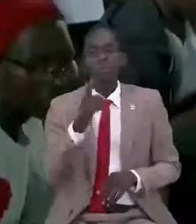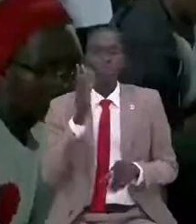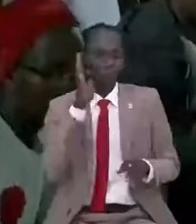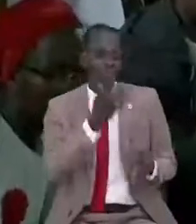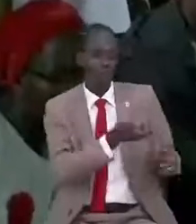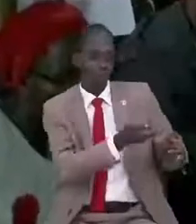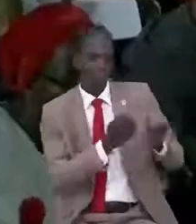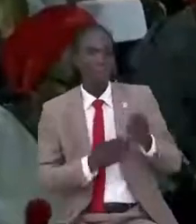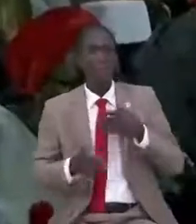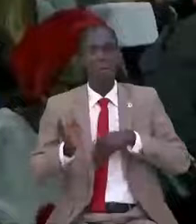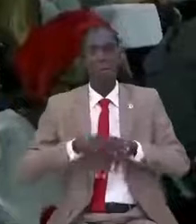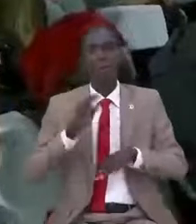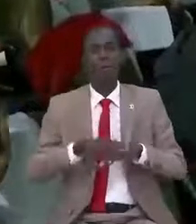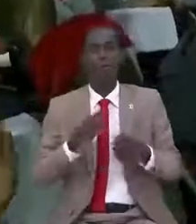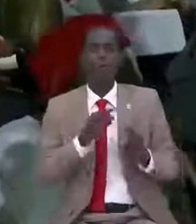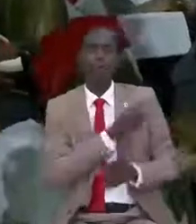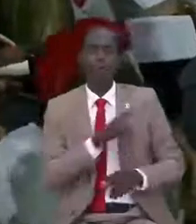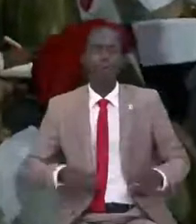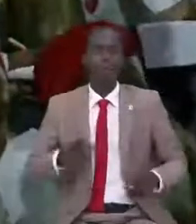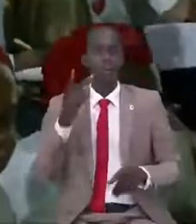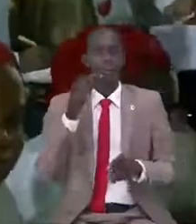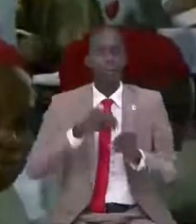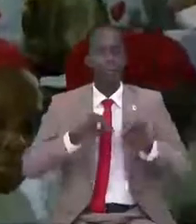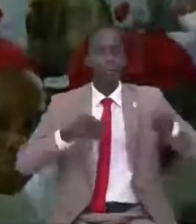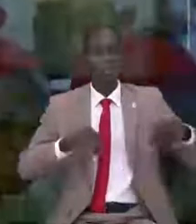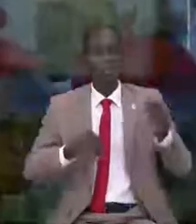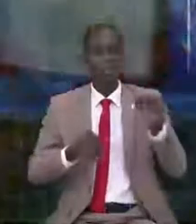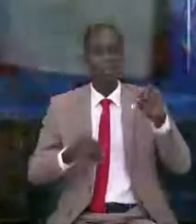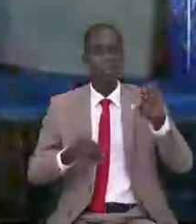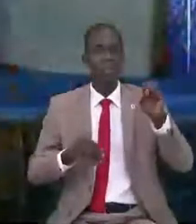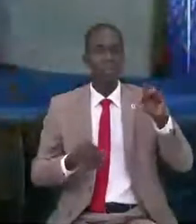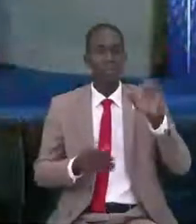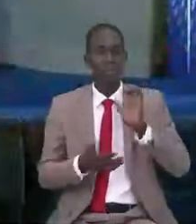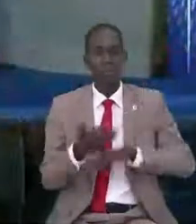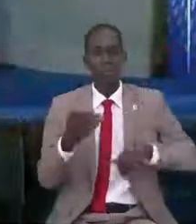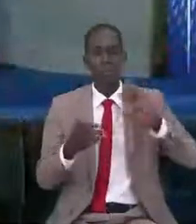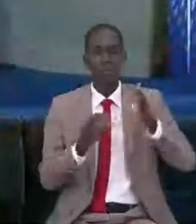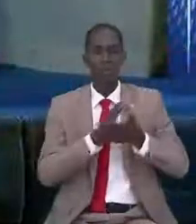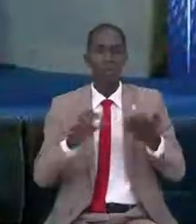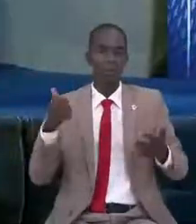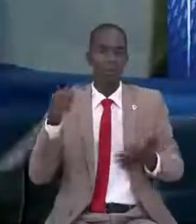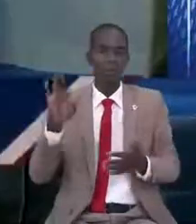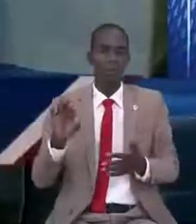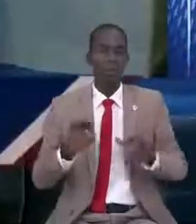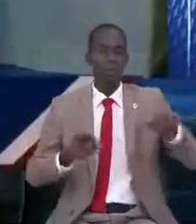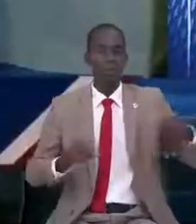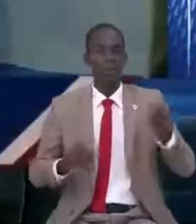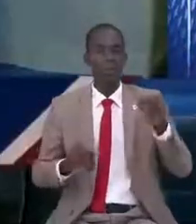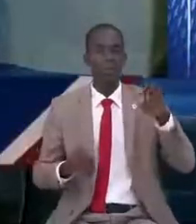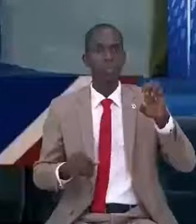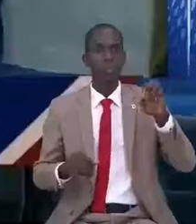les ramener au Seigneur. Allons à Jacques 5, verset 19. Jacques